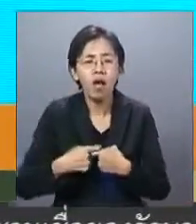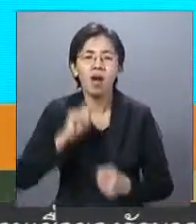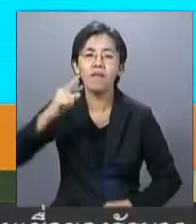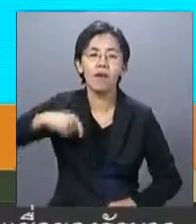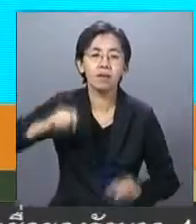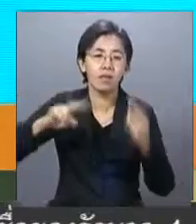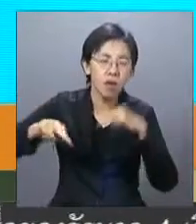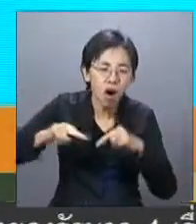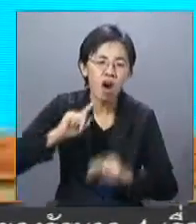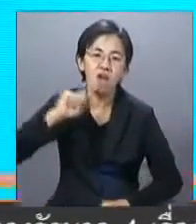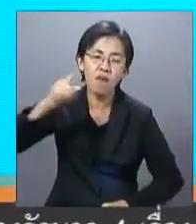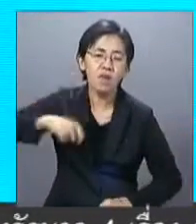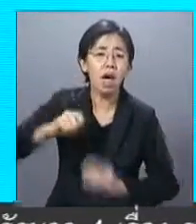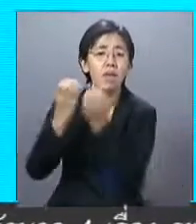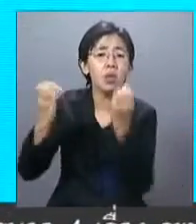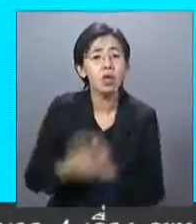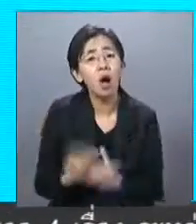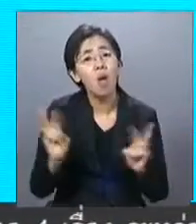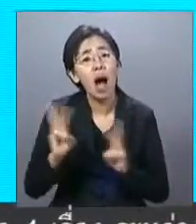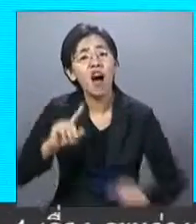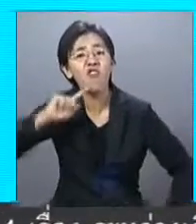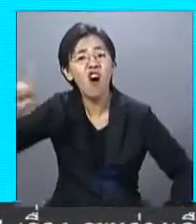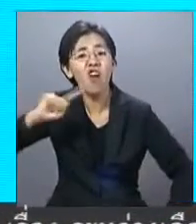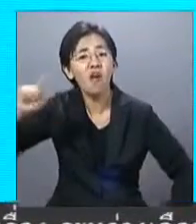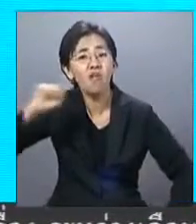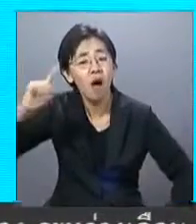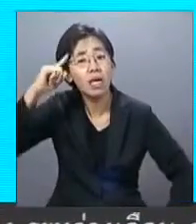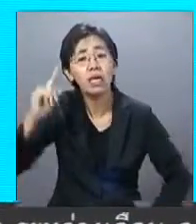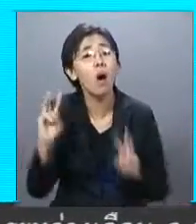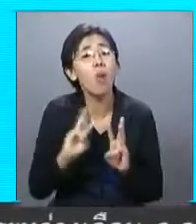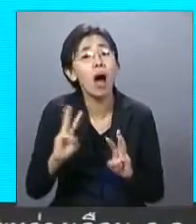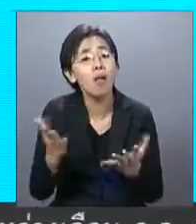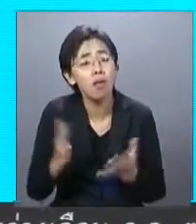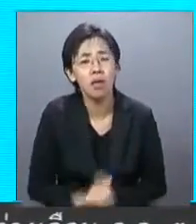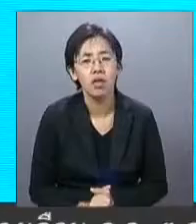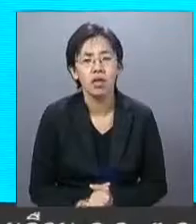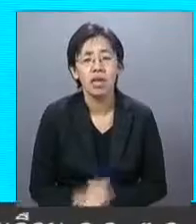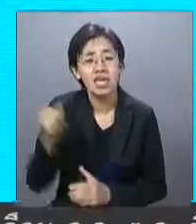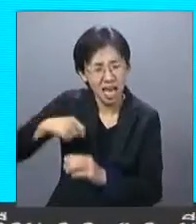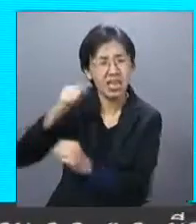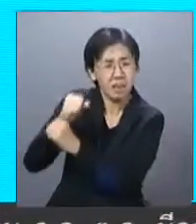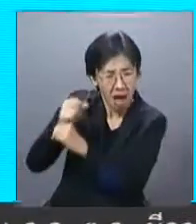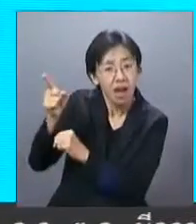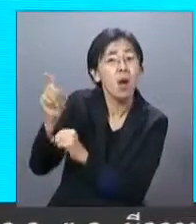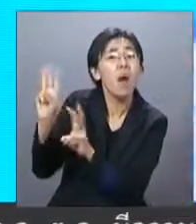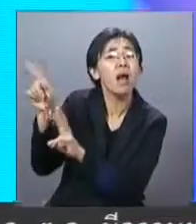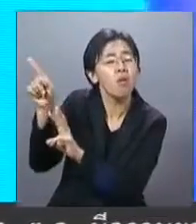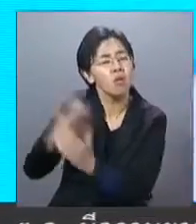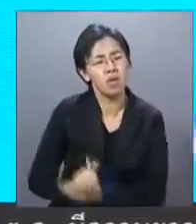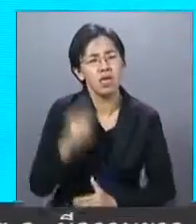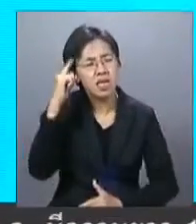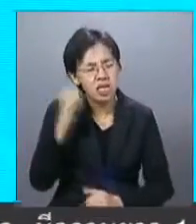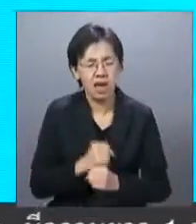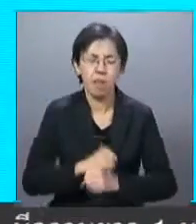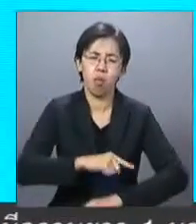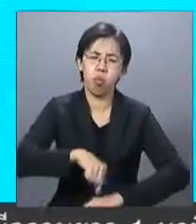ฐธรรมนูญไม่มีอะไรจะทำนะกลัวศาลไม่มีงานทำไงไม่รู้นะมันเสียเวลานะนะก็พยายามทำอย่างดีที่สุด